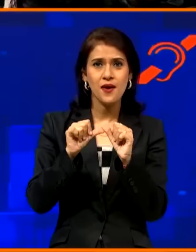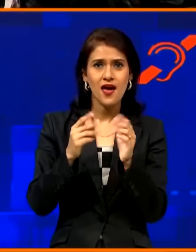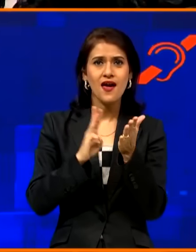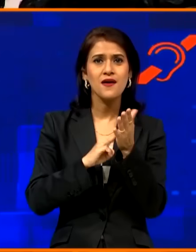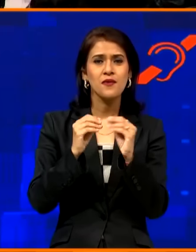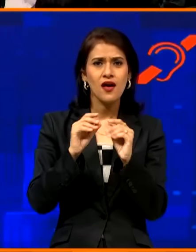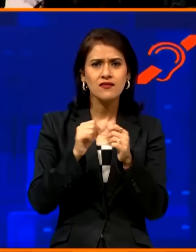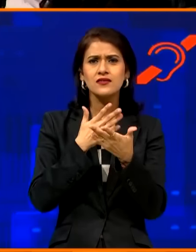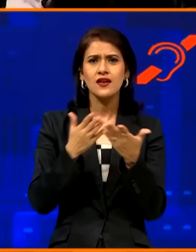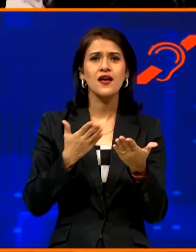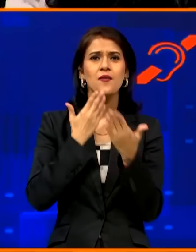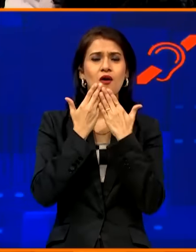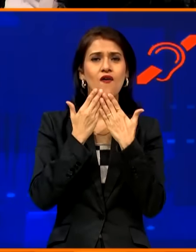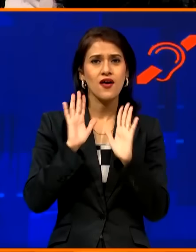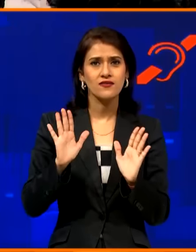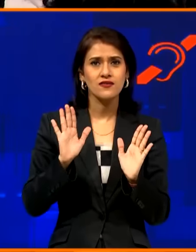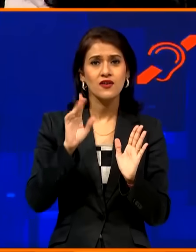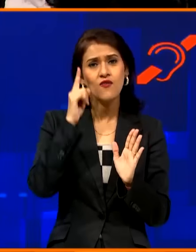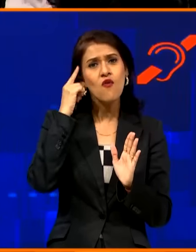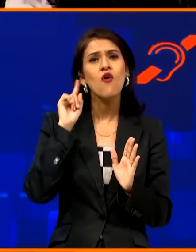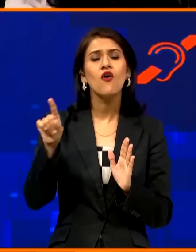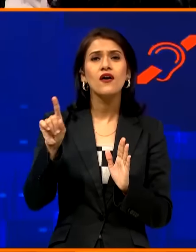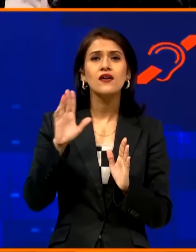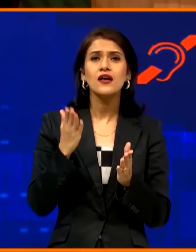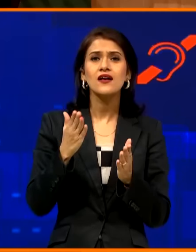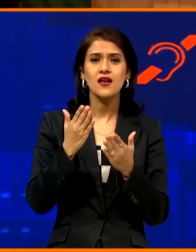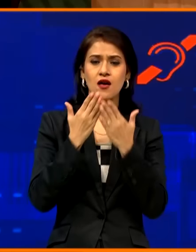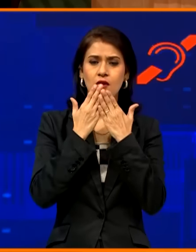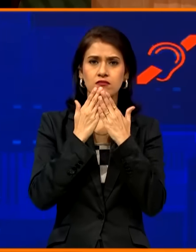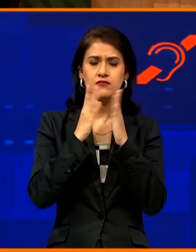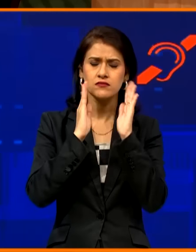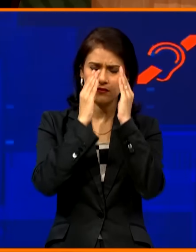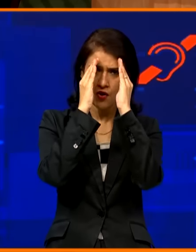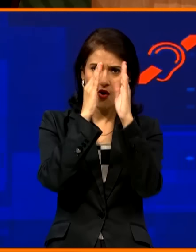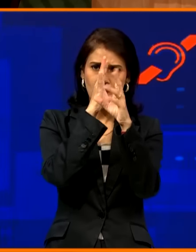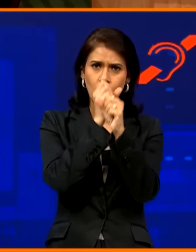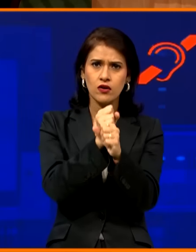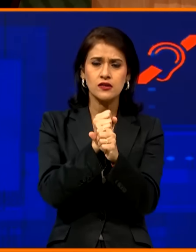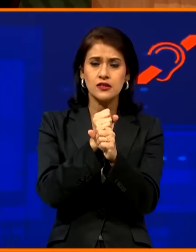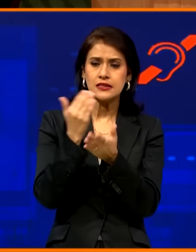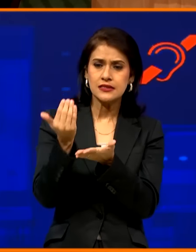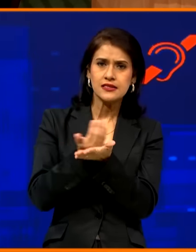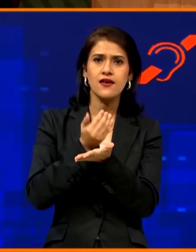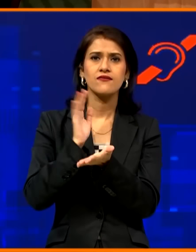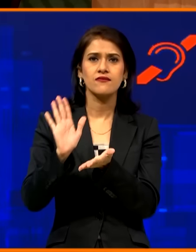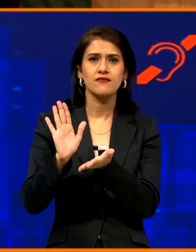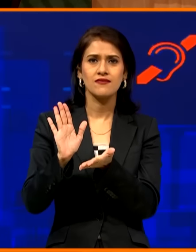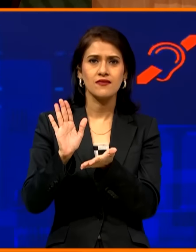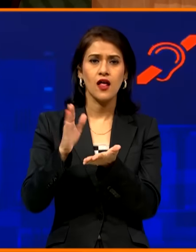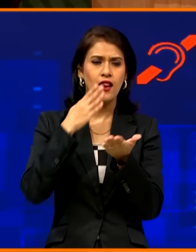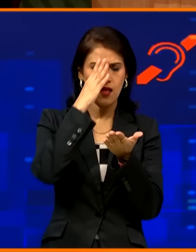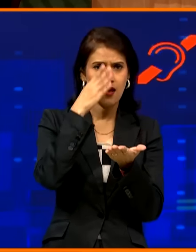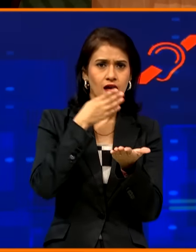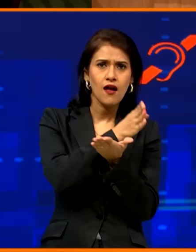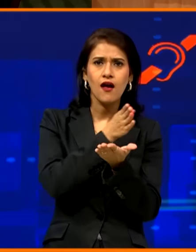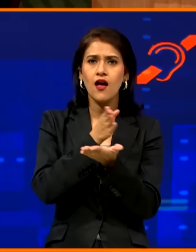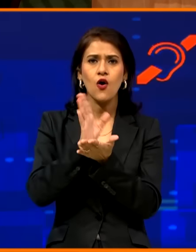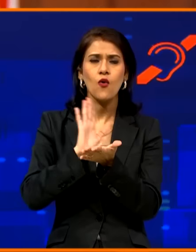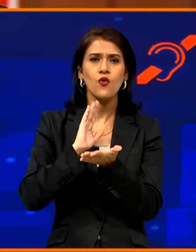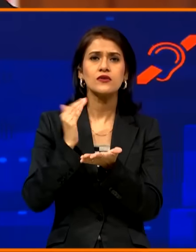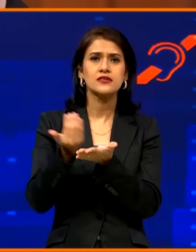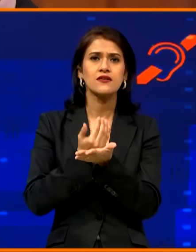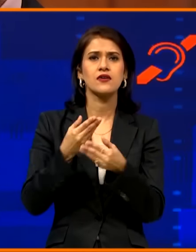हैं उनको डिस्ट्रक्शन वाली चीजों से बचाया जाता है सब जगह बचाया जाता है मैं आपको ऐसी पूरी लिस्ट दे